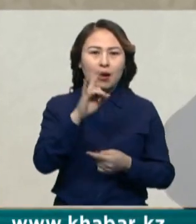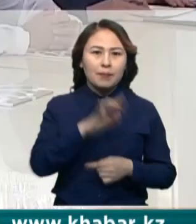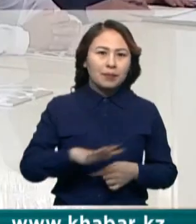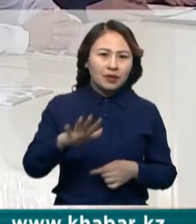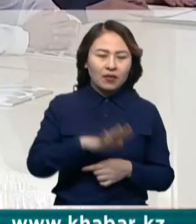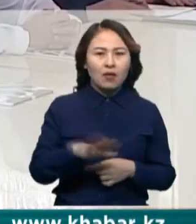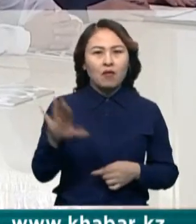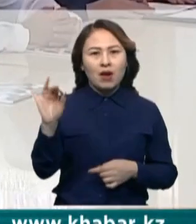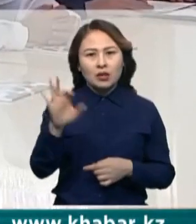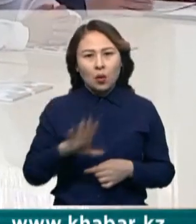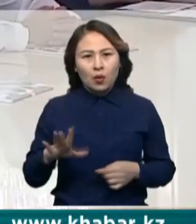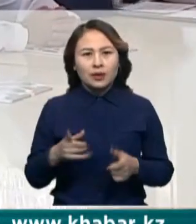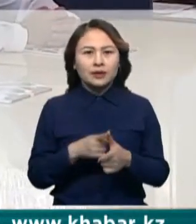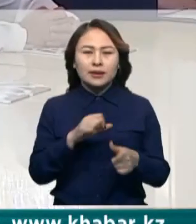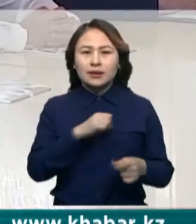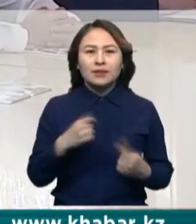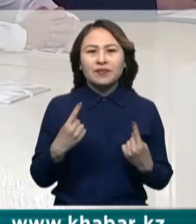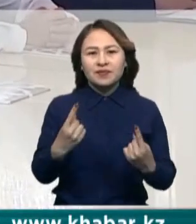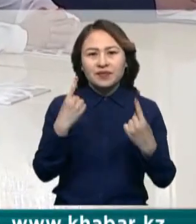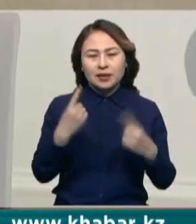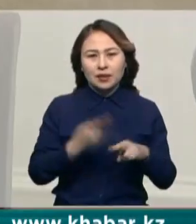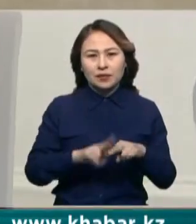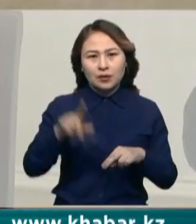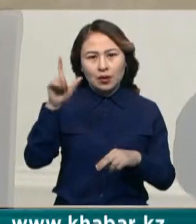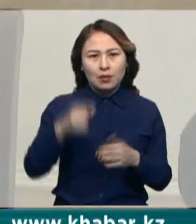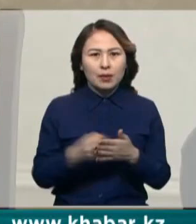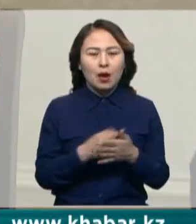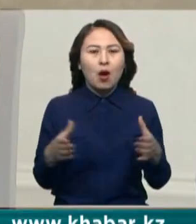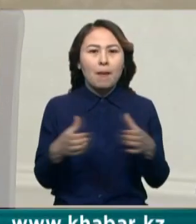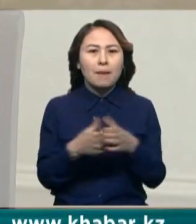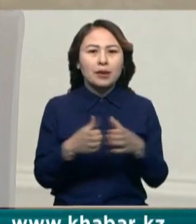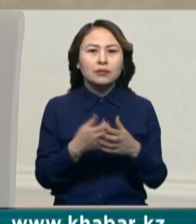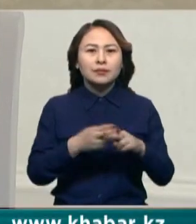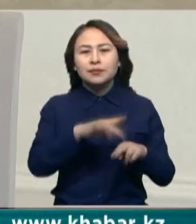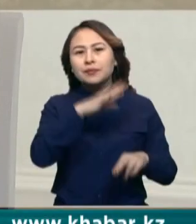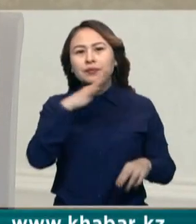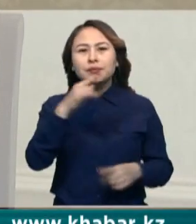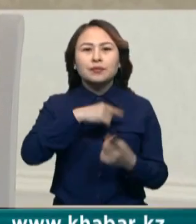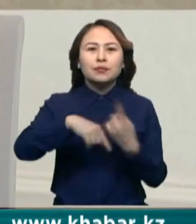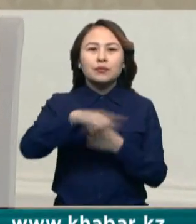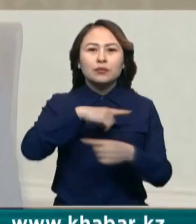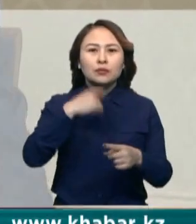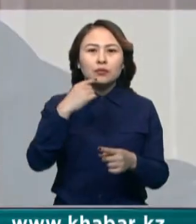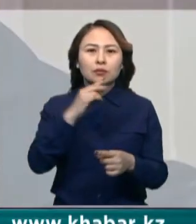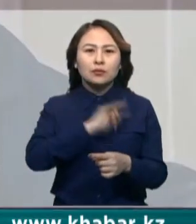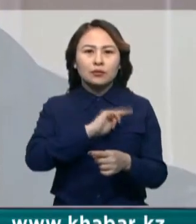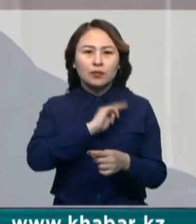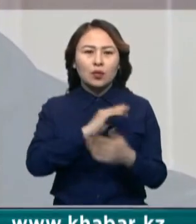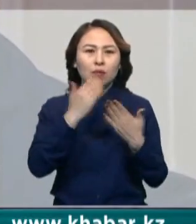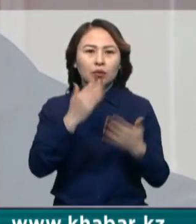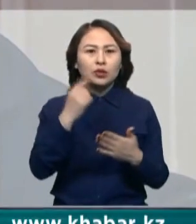ғана емес, таяу шығыс аймағындағы ең ірі инвестициялық ұйым саналатын бұл компания көп салалы бизнес жүргізіп